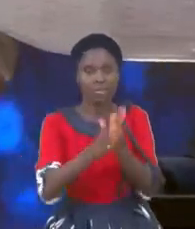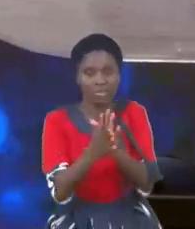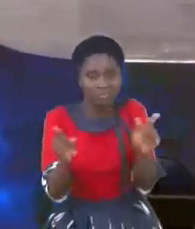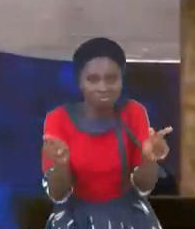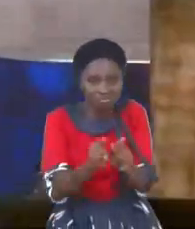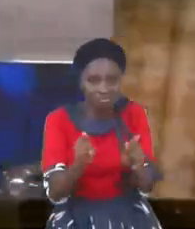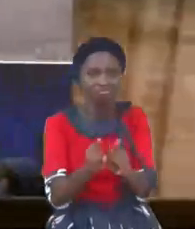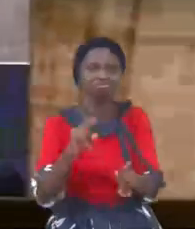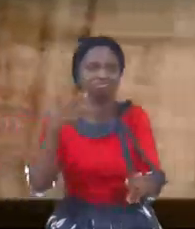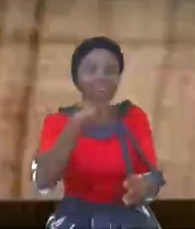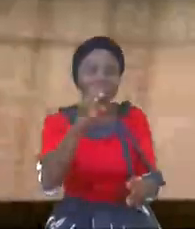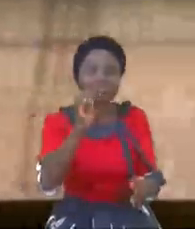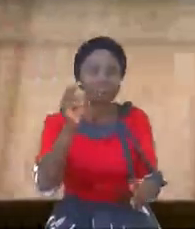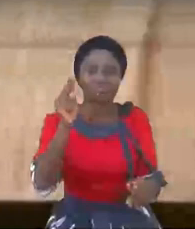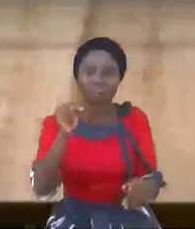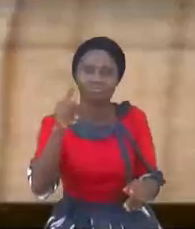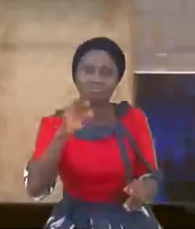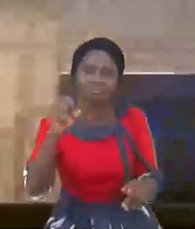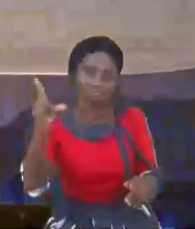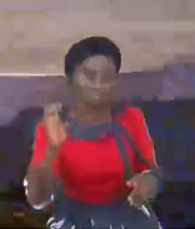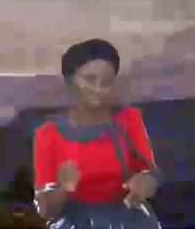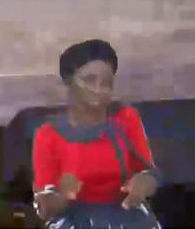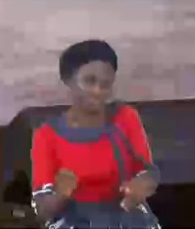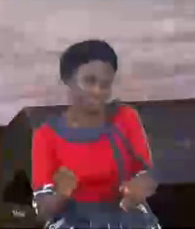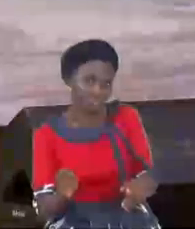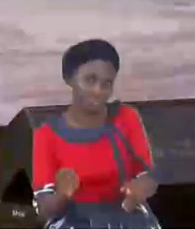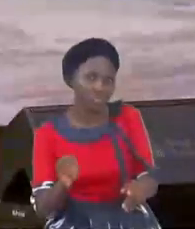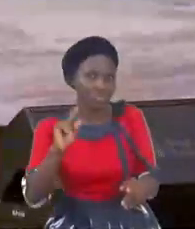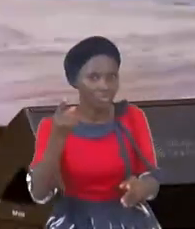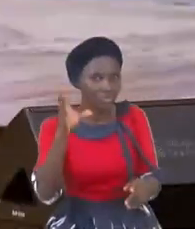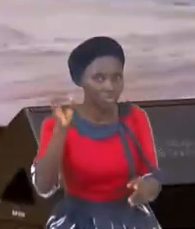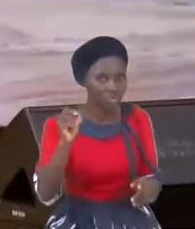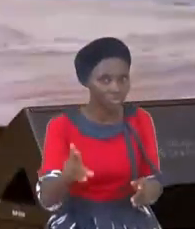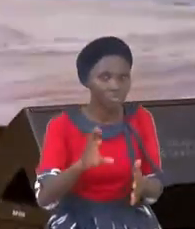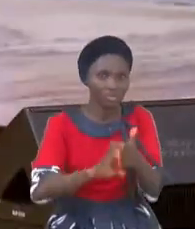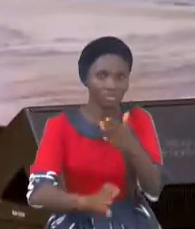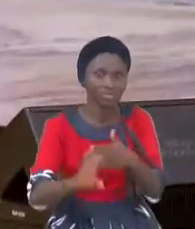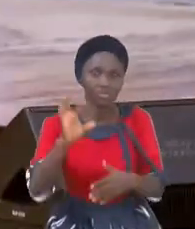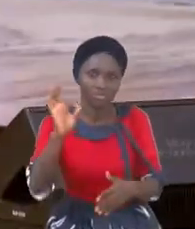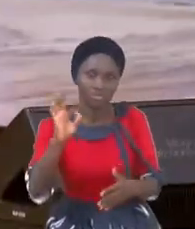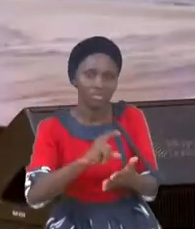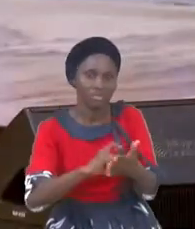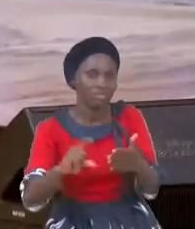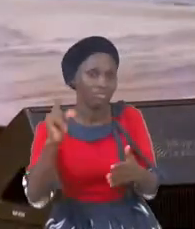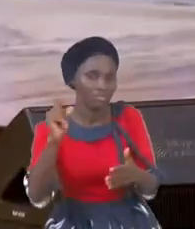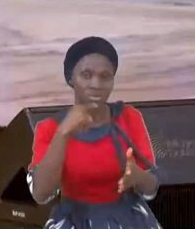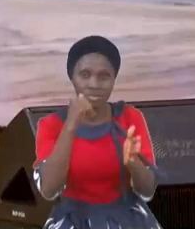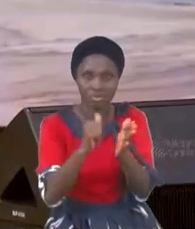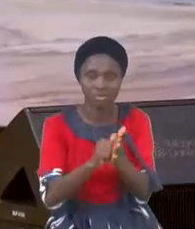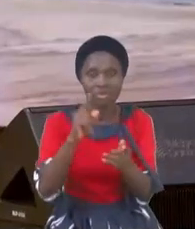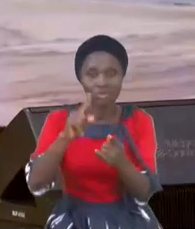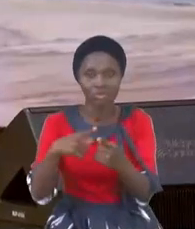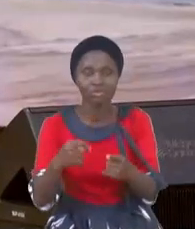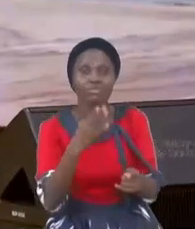Corinthiens. Chapitre 9, verset 20. Avec les Juifs, j'ai été